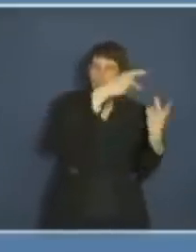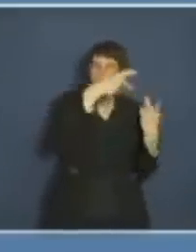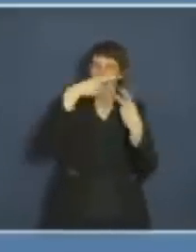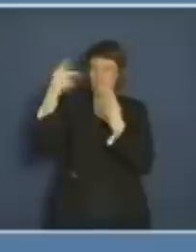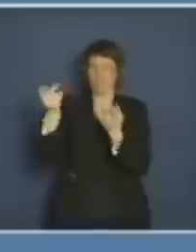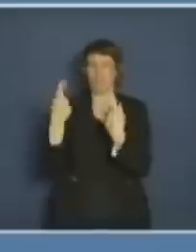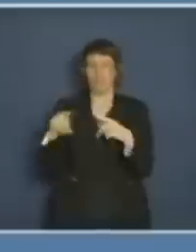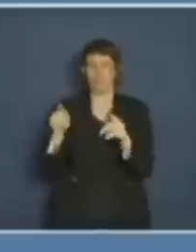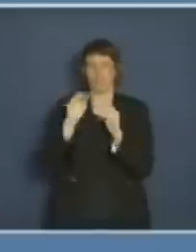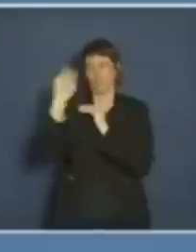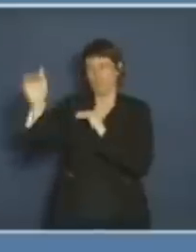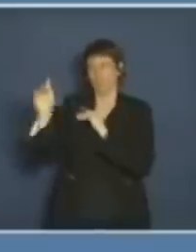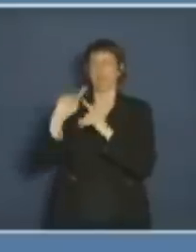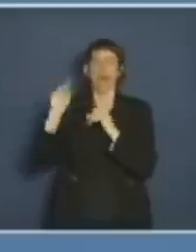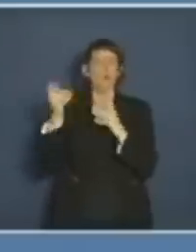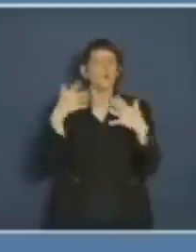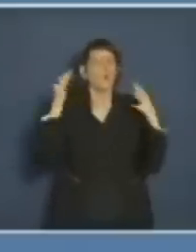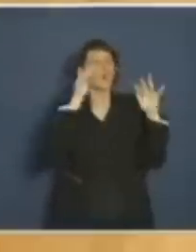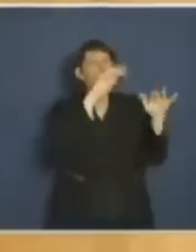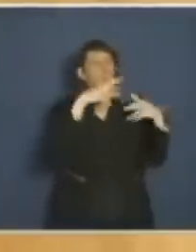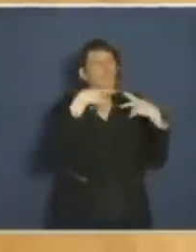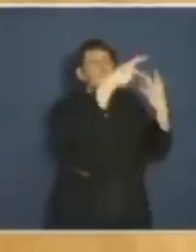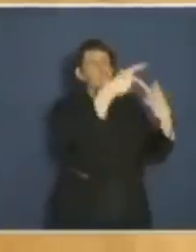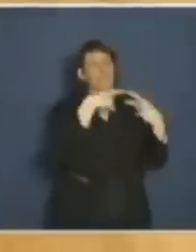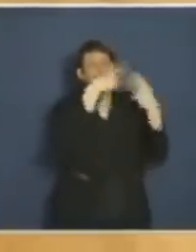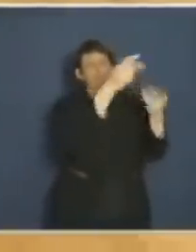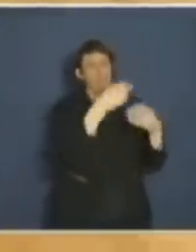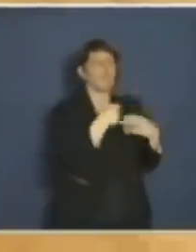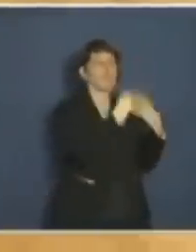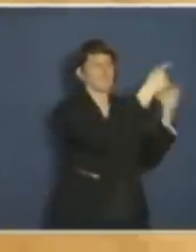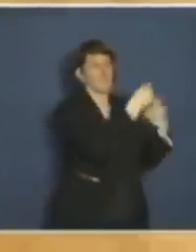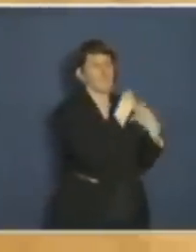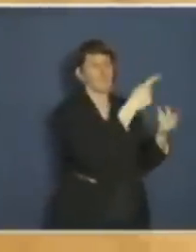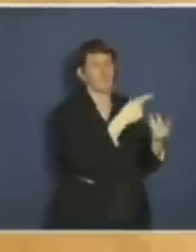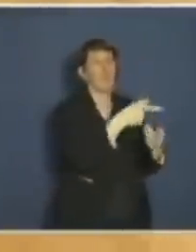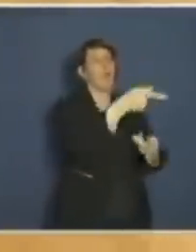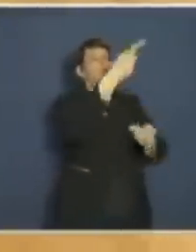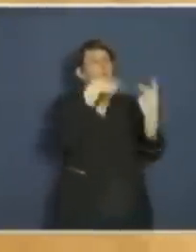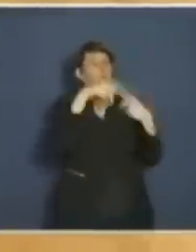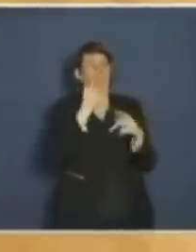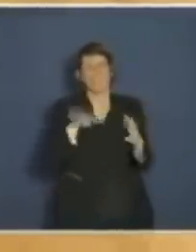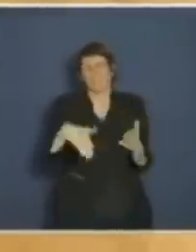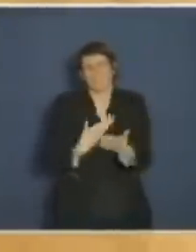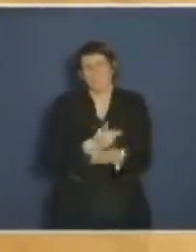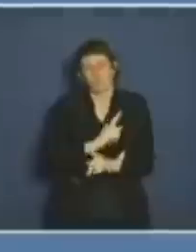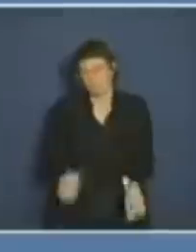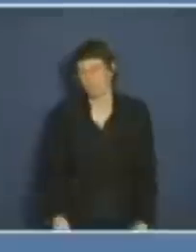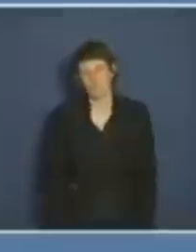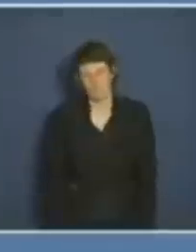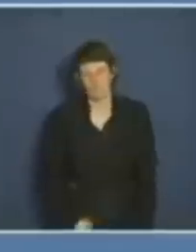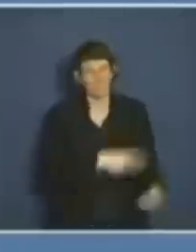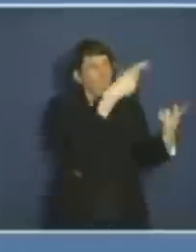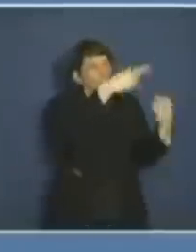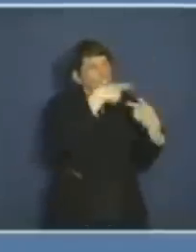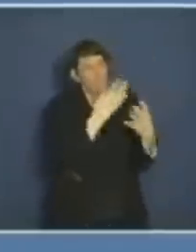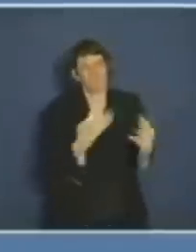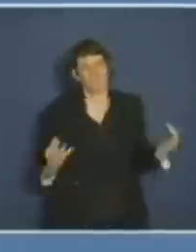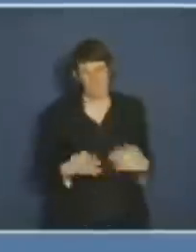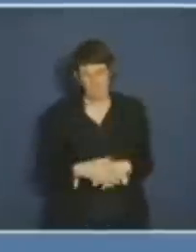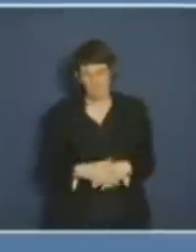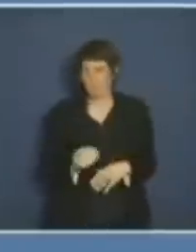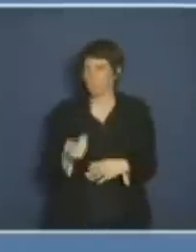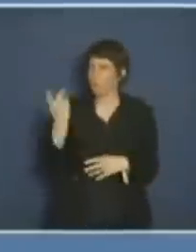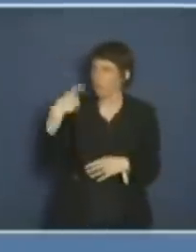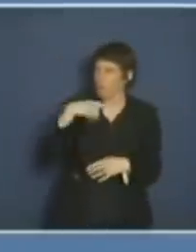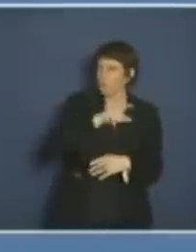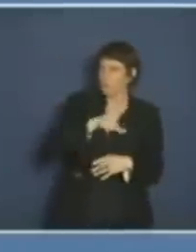der Europäischen Union, auch nach Großbritannien, exportiert. Den umgekehrten Weg gibt es nicht. Also das ist ja alles hier in den letzten Wochen und